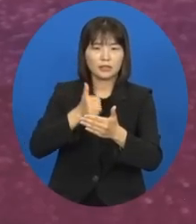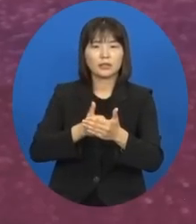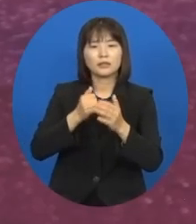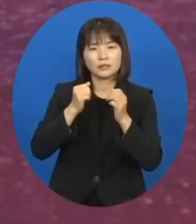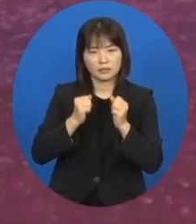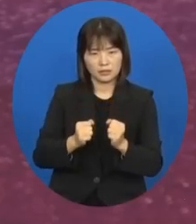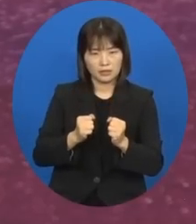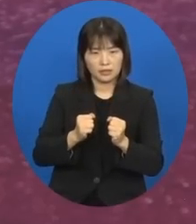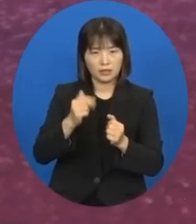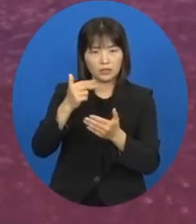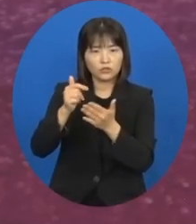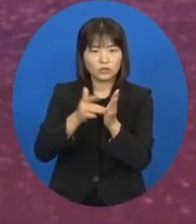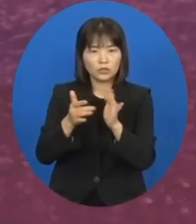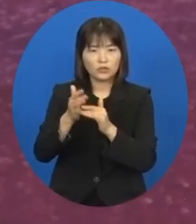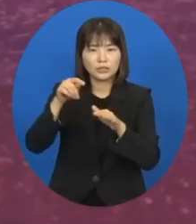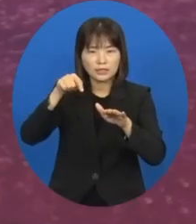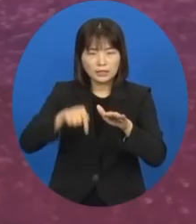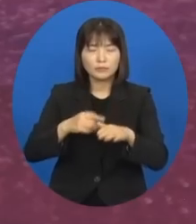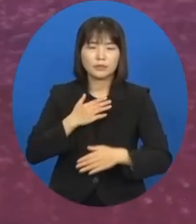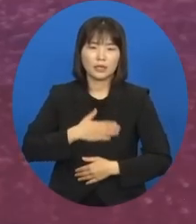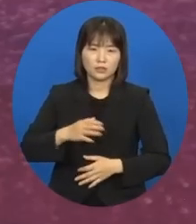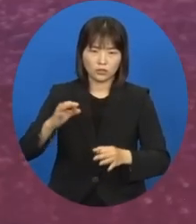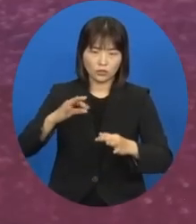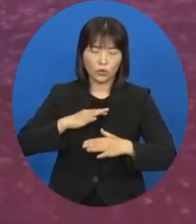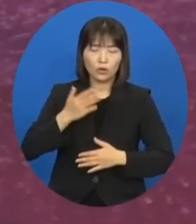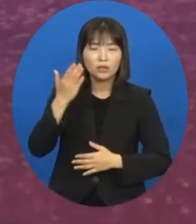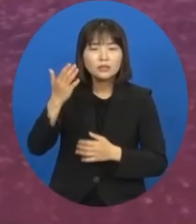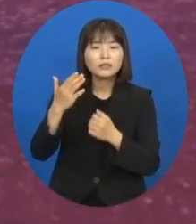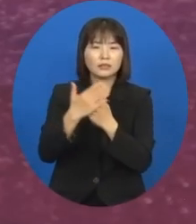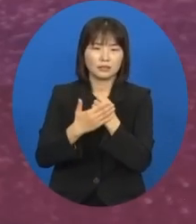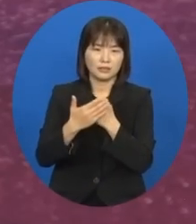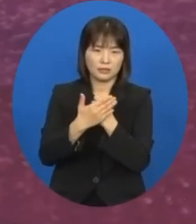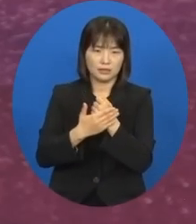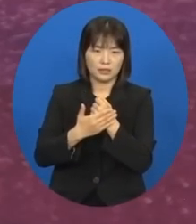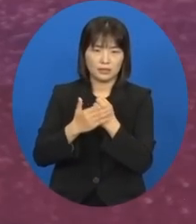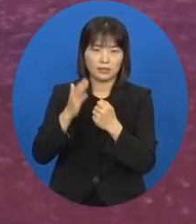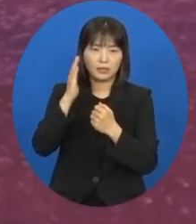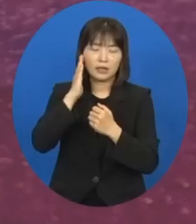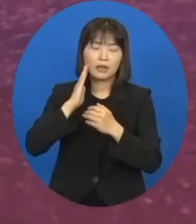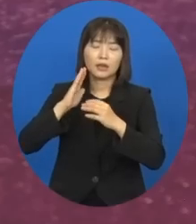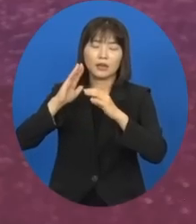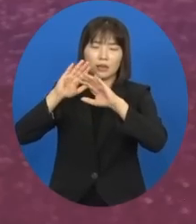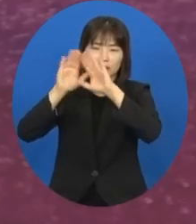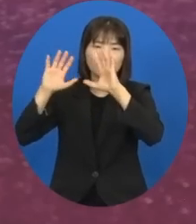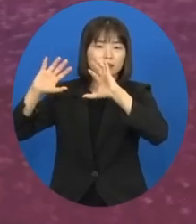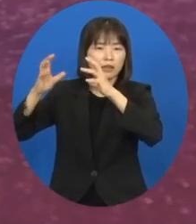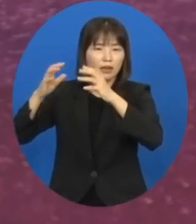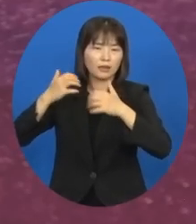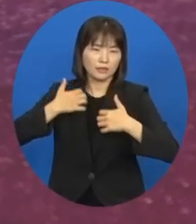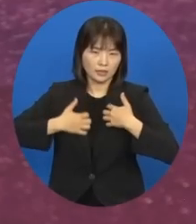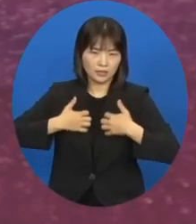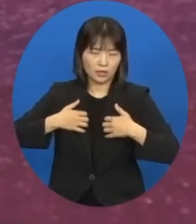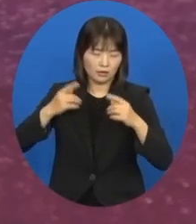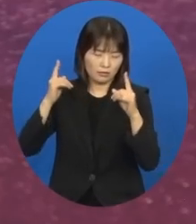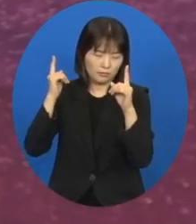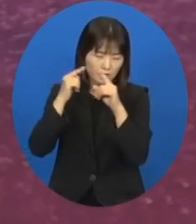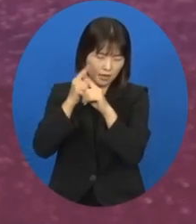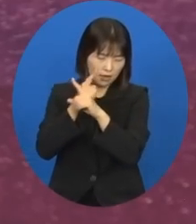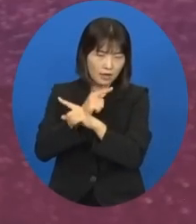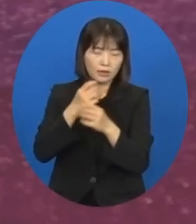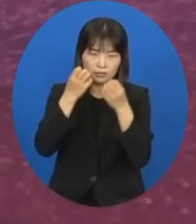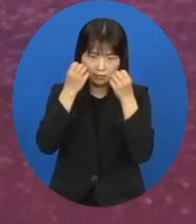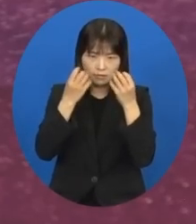주 예수를 깊이 하는 놀라운 그 은혜 하늘나라 즐거움이 매일